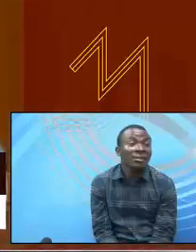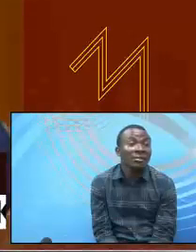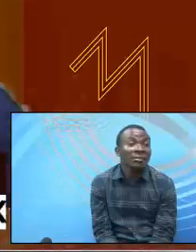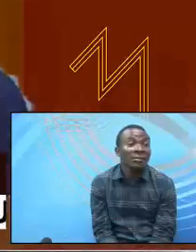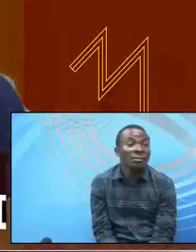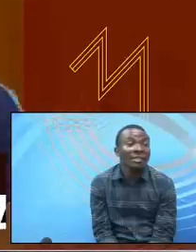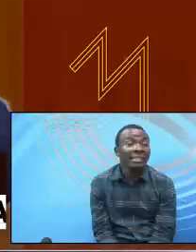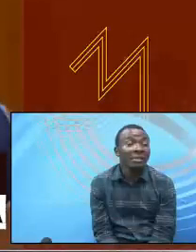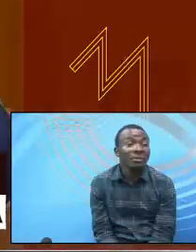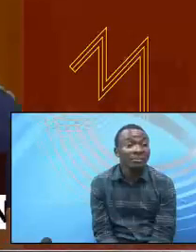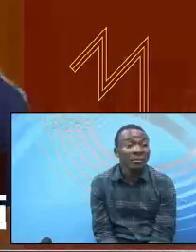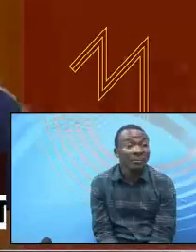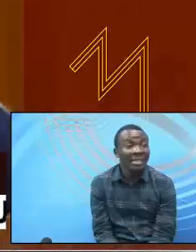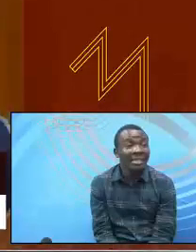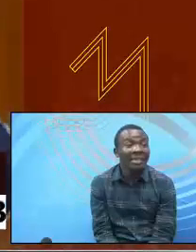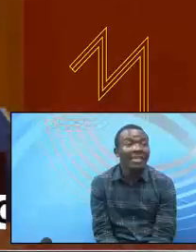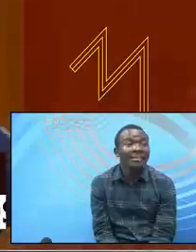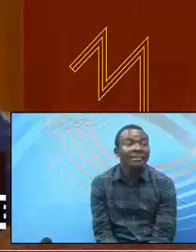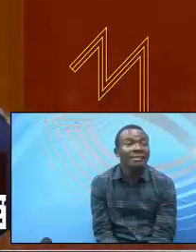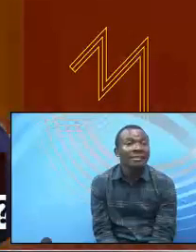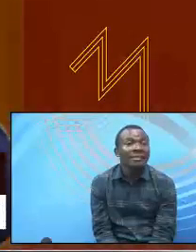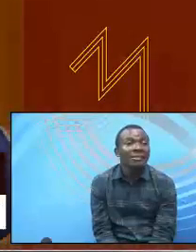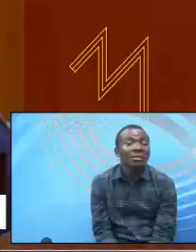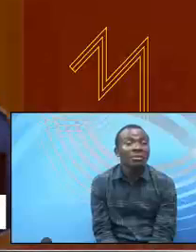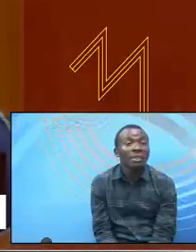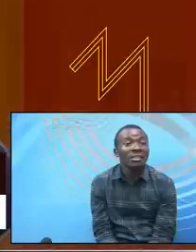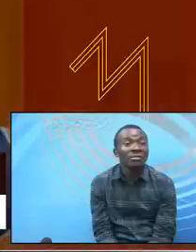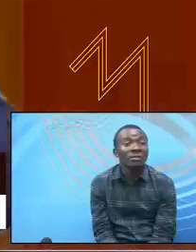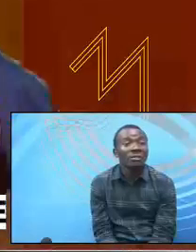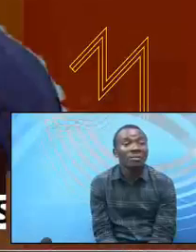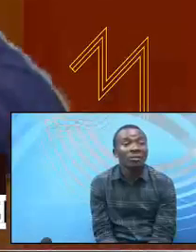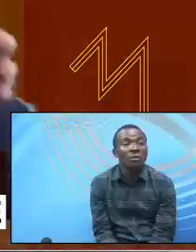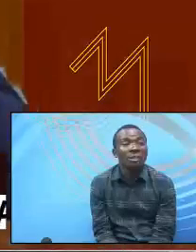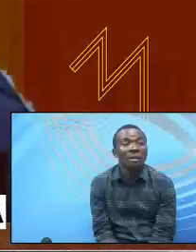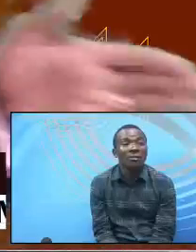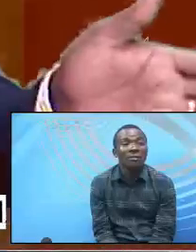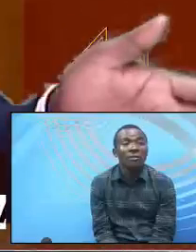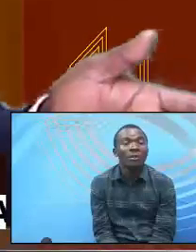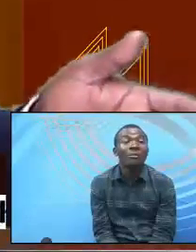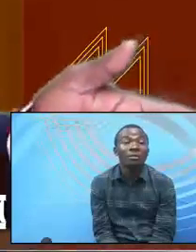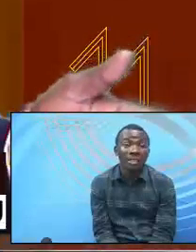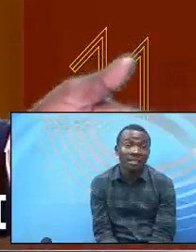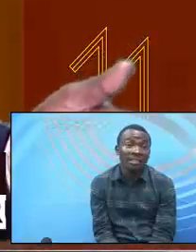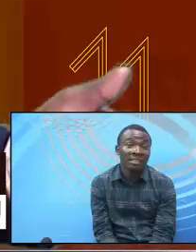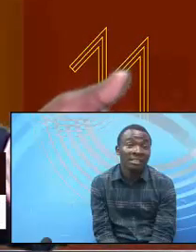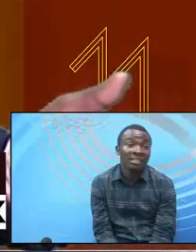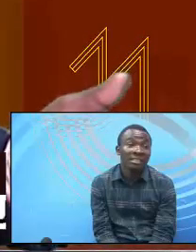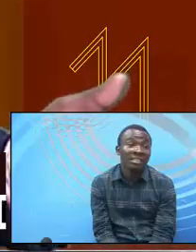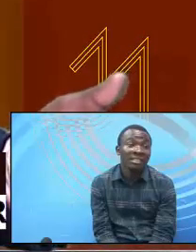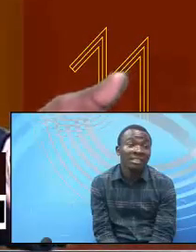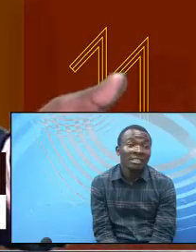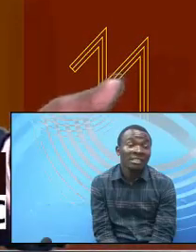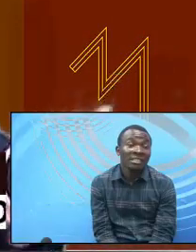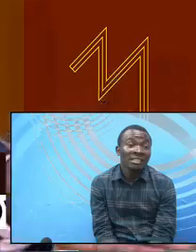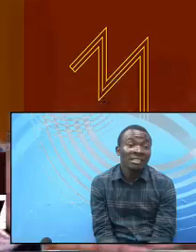kugira ngo rwige ururimi rw'amarenga noneho bumenye uburyo bushobora kuyobora abantu bafite ubumuga muri rusange